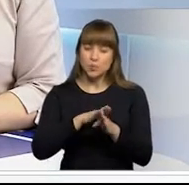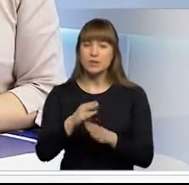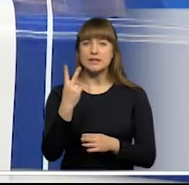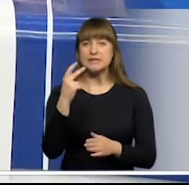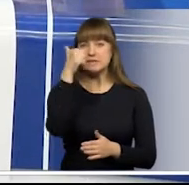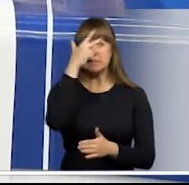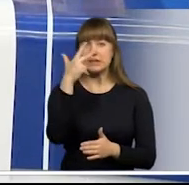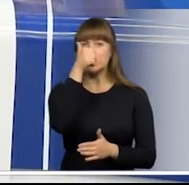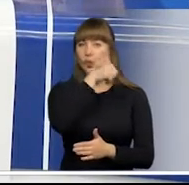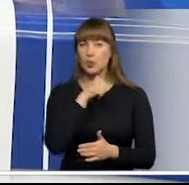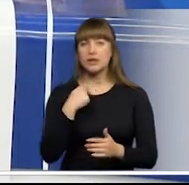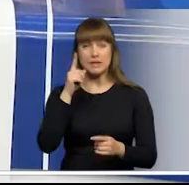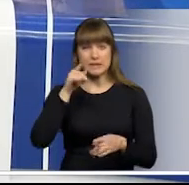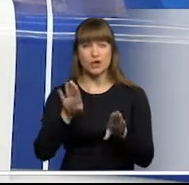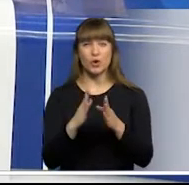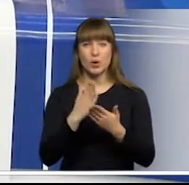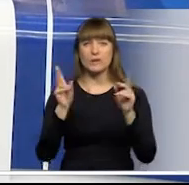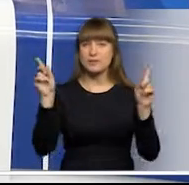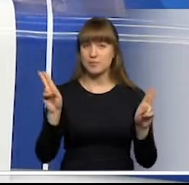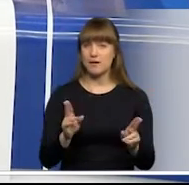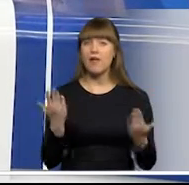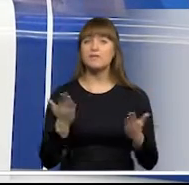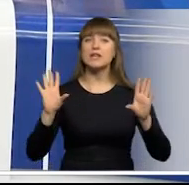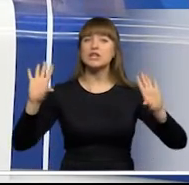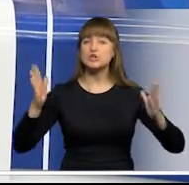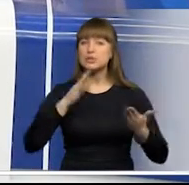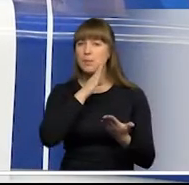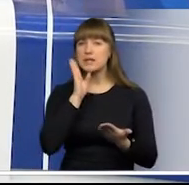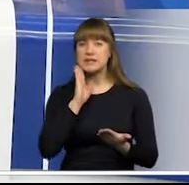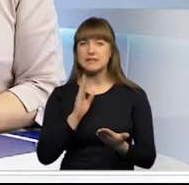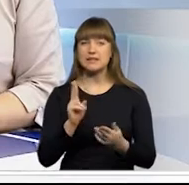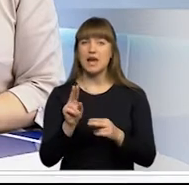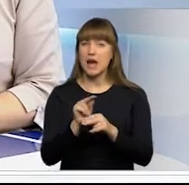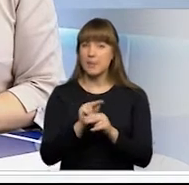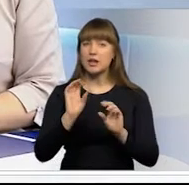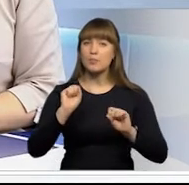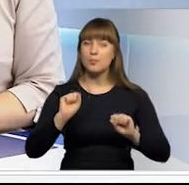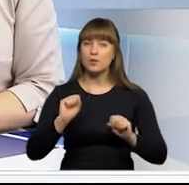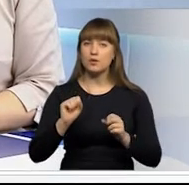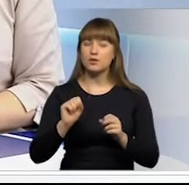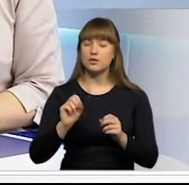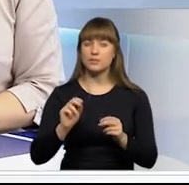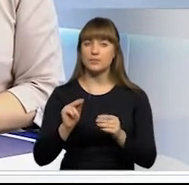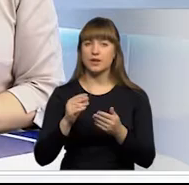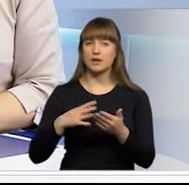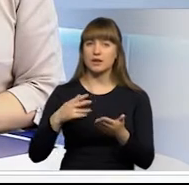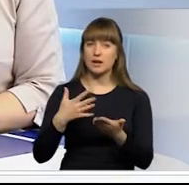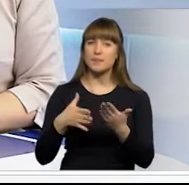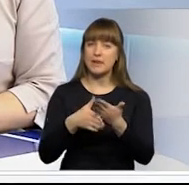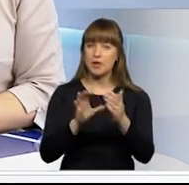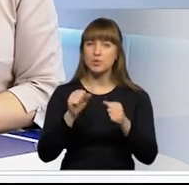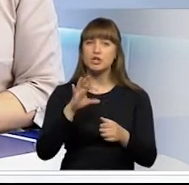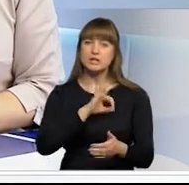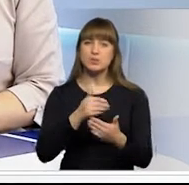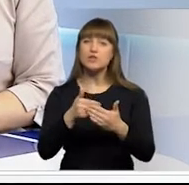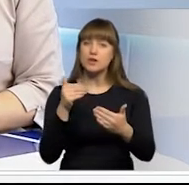есть правило. В каких случаях материнский капитал можно использовать до? Исключение составляют кредит и ипотека.